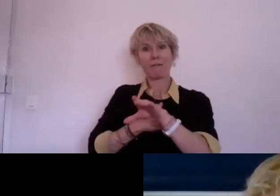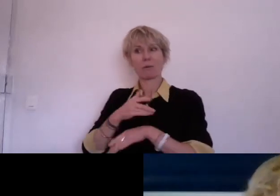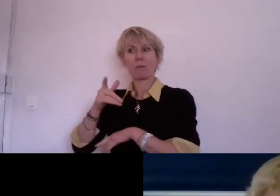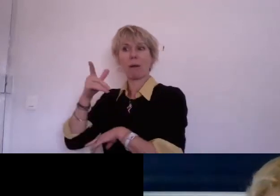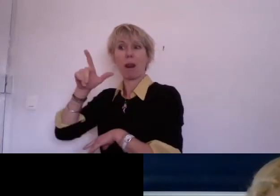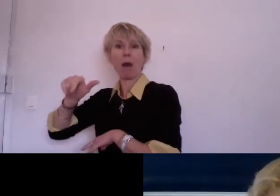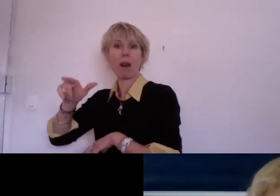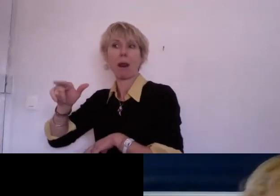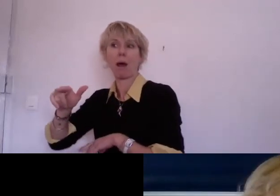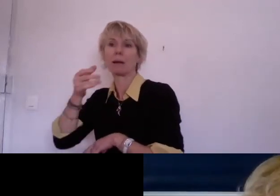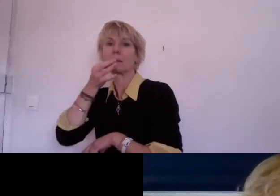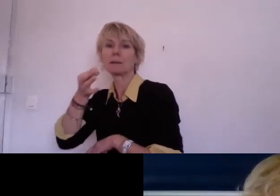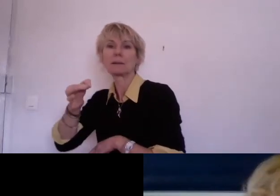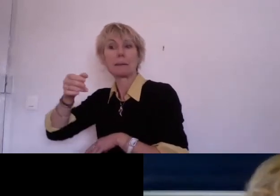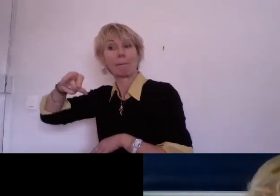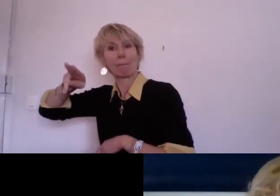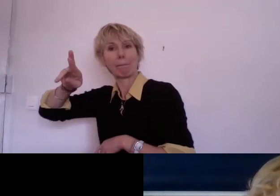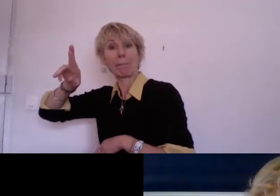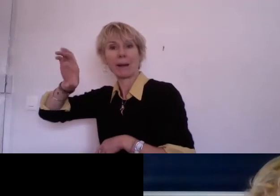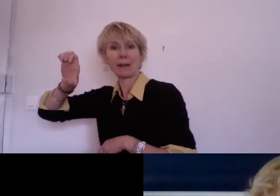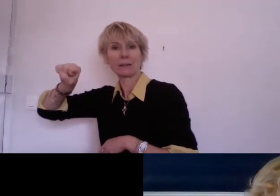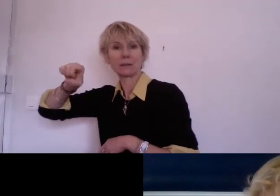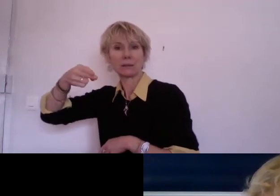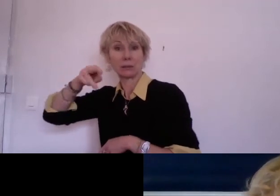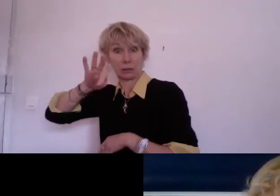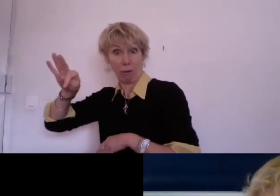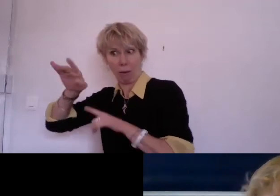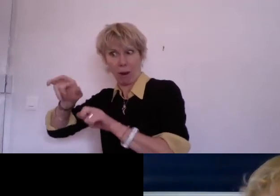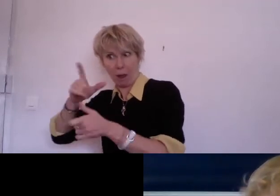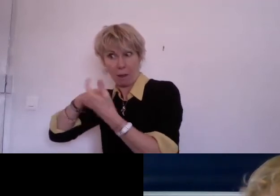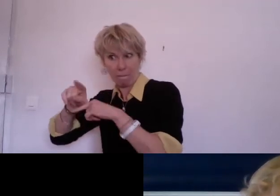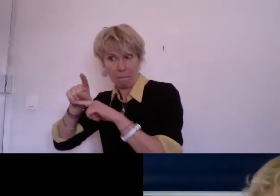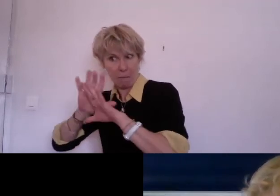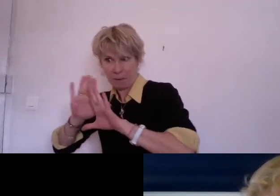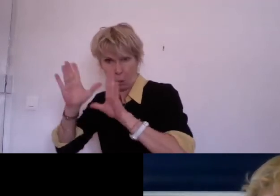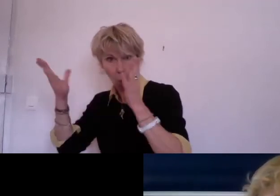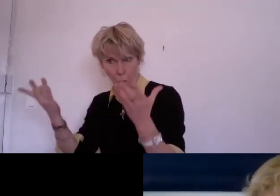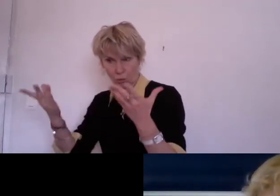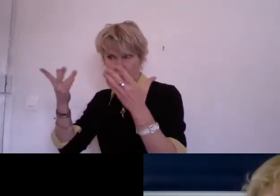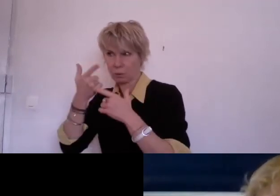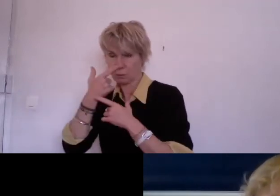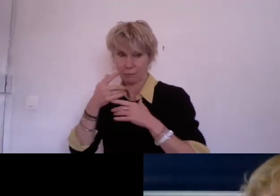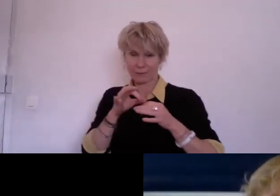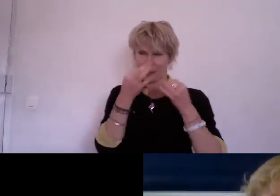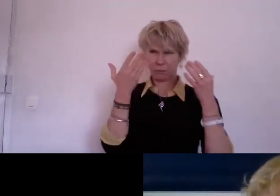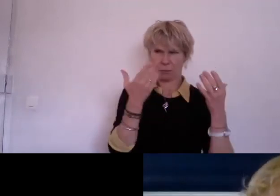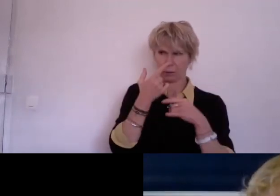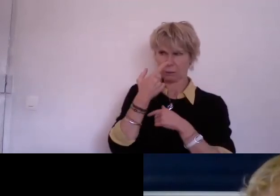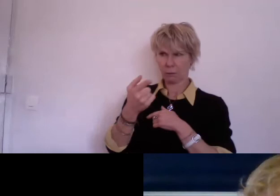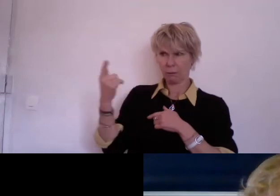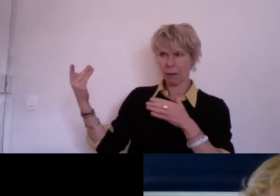vient d'apparaître dans nos vocabulaires. Et aujourd'hui, on a découvert que les